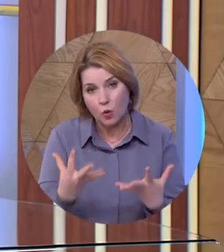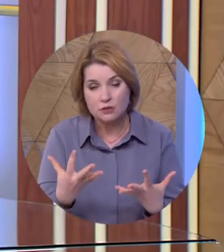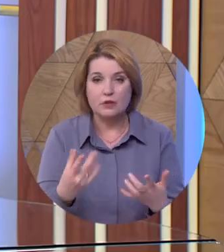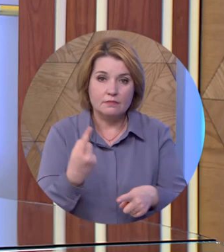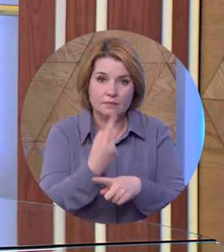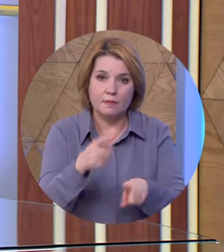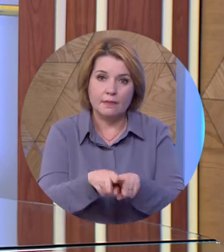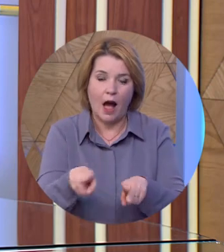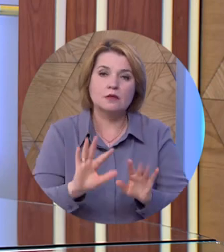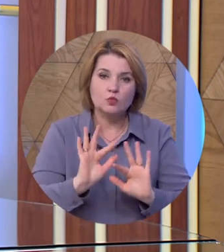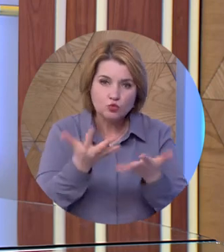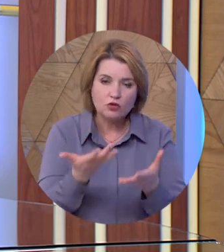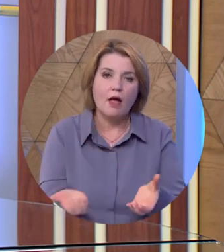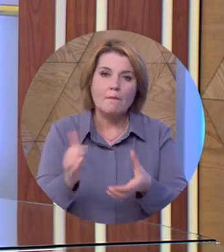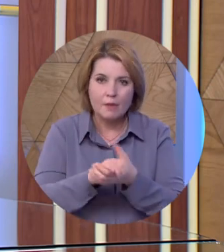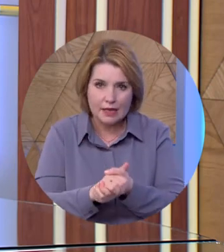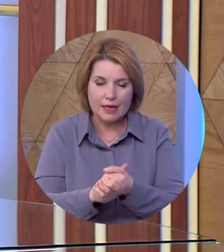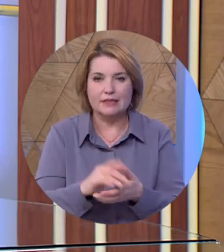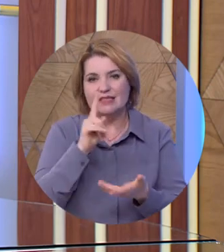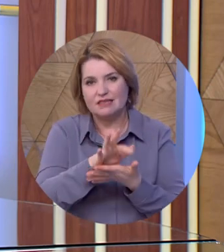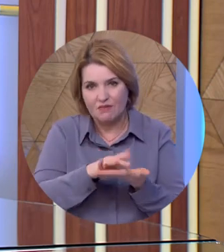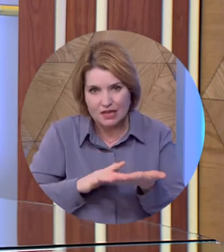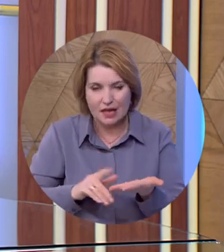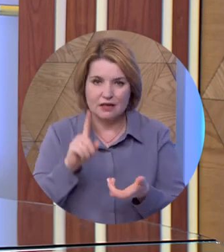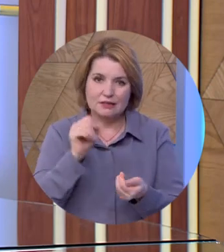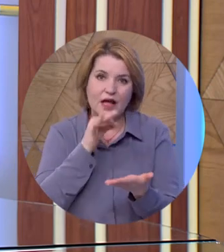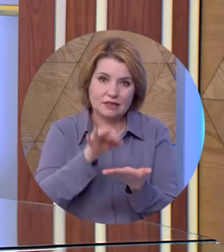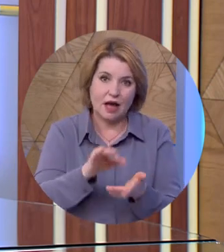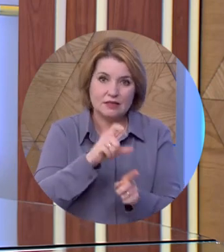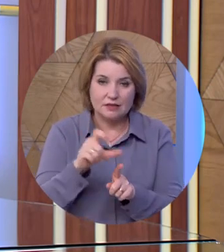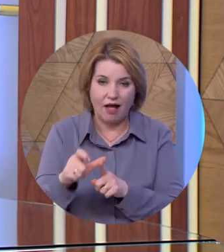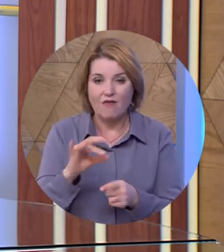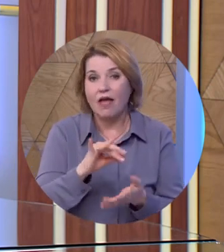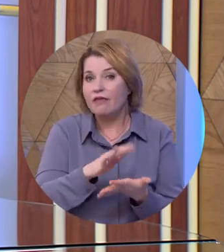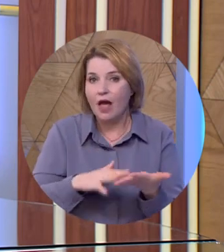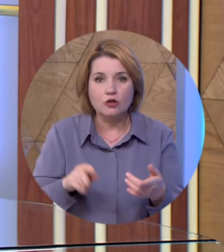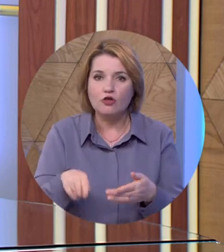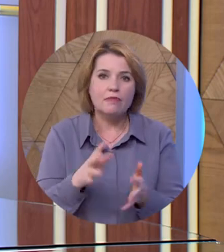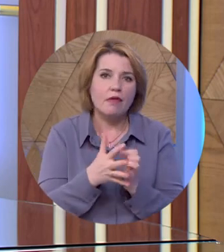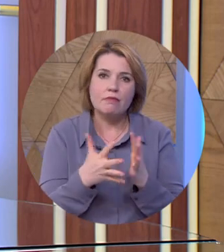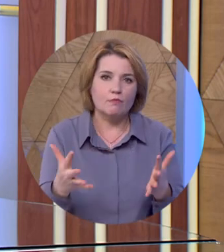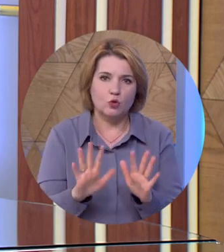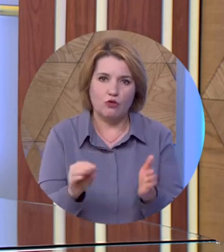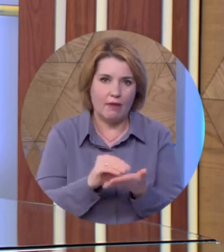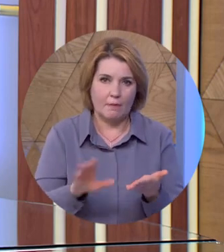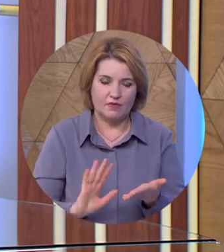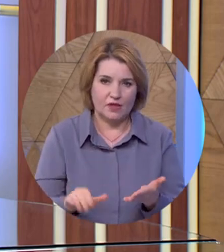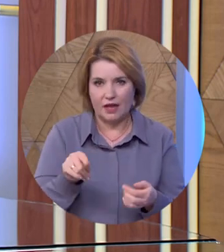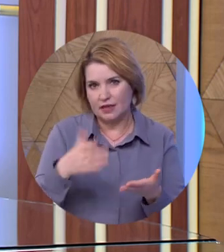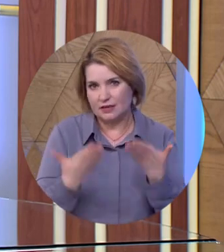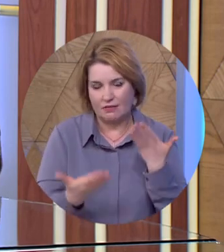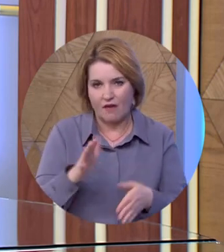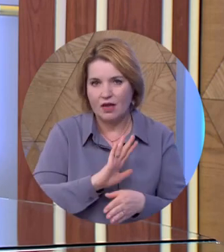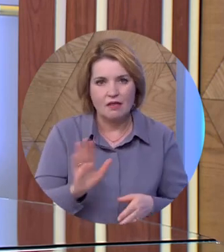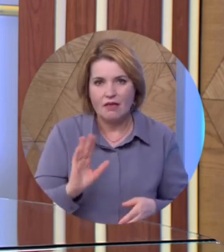случилось, примирились, поняли друг друга, извинили за сказанные слова, и дальше больше это не повторяется, то, наверное, это вряд ли психологическое